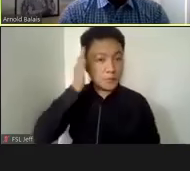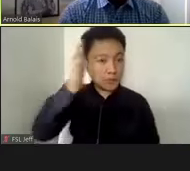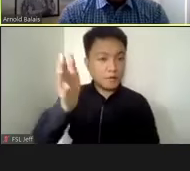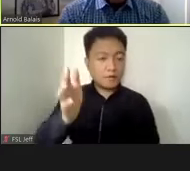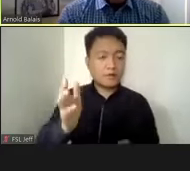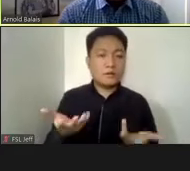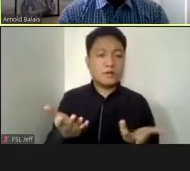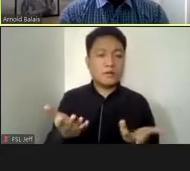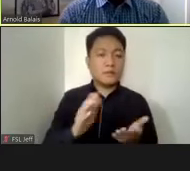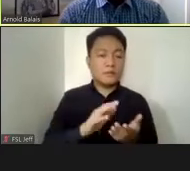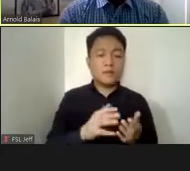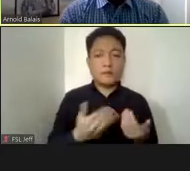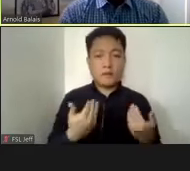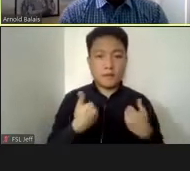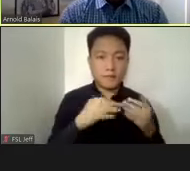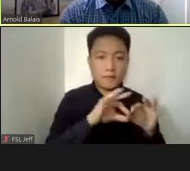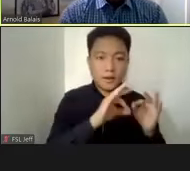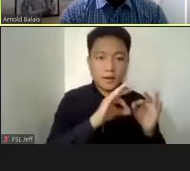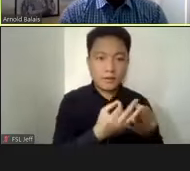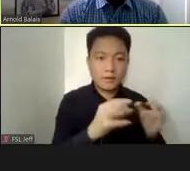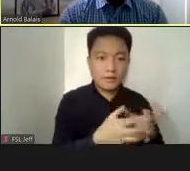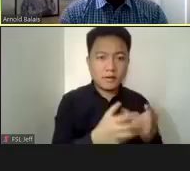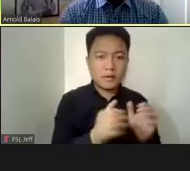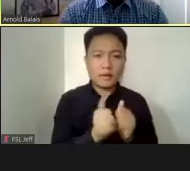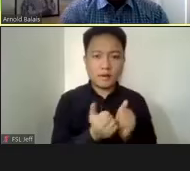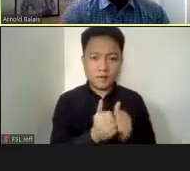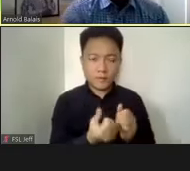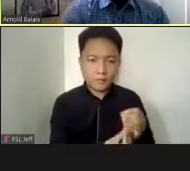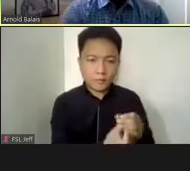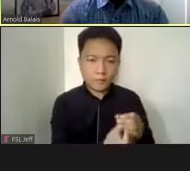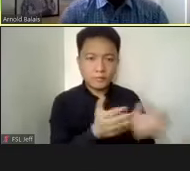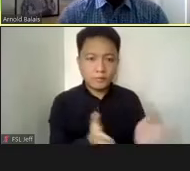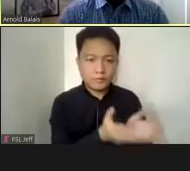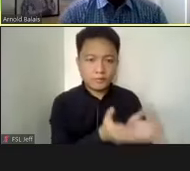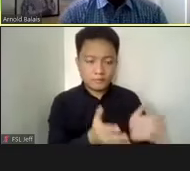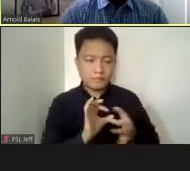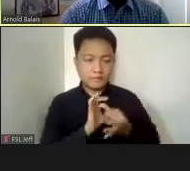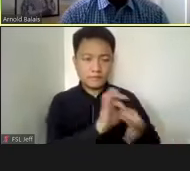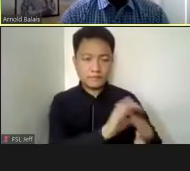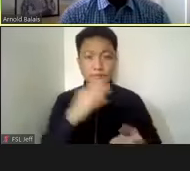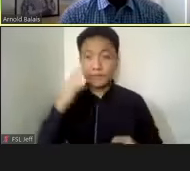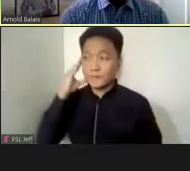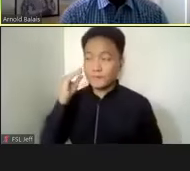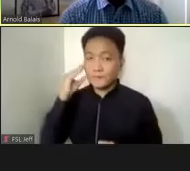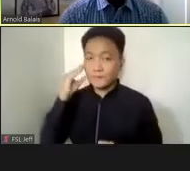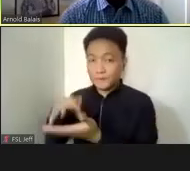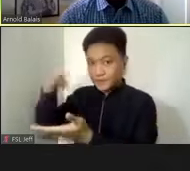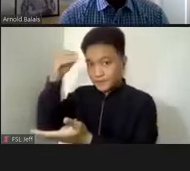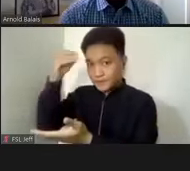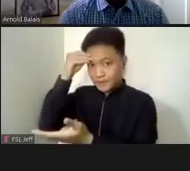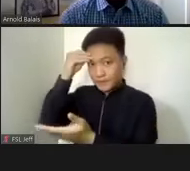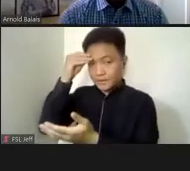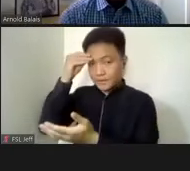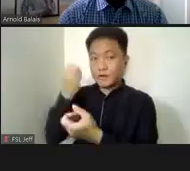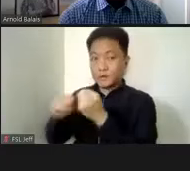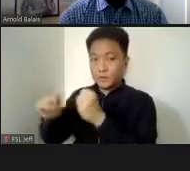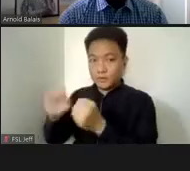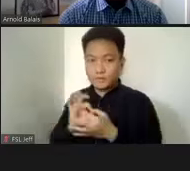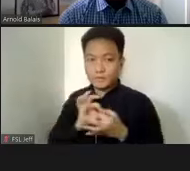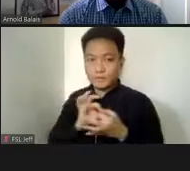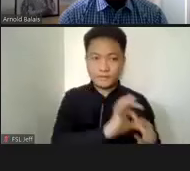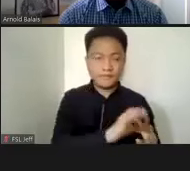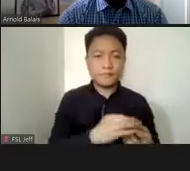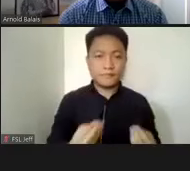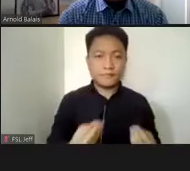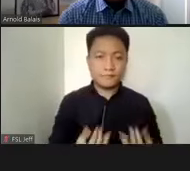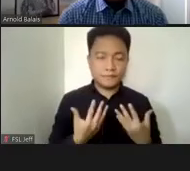isang athlete. Yan, maraming salamat. Arnold, Mikey, both of you are such inspirations in your